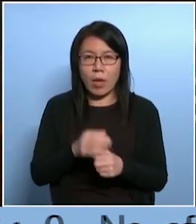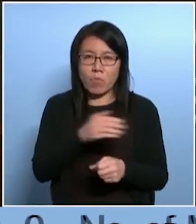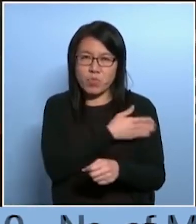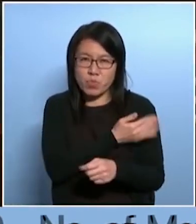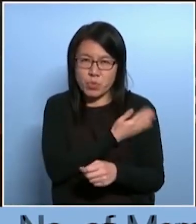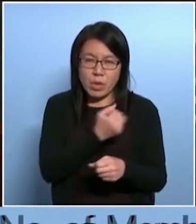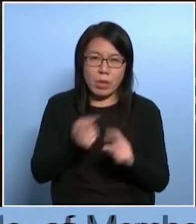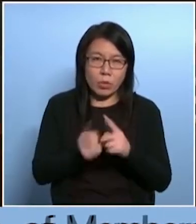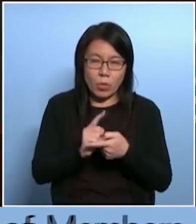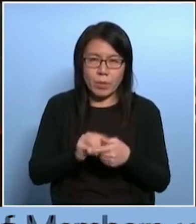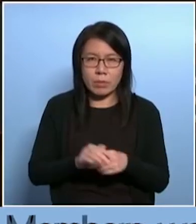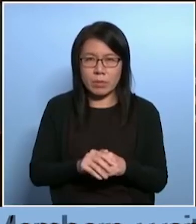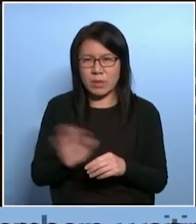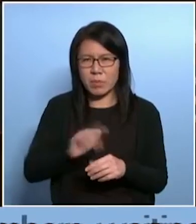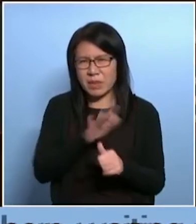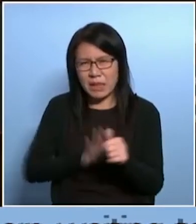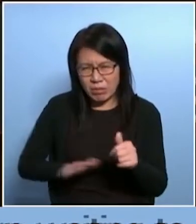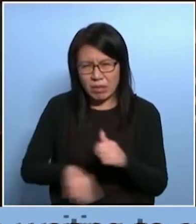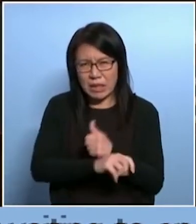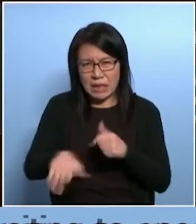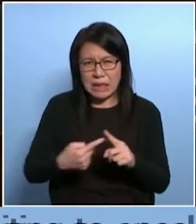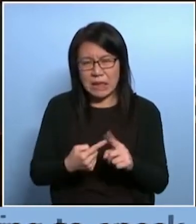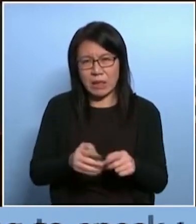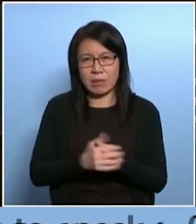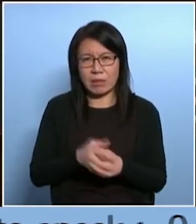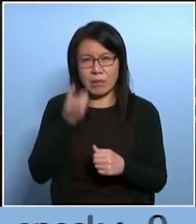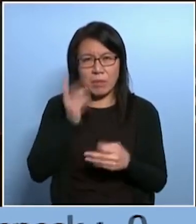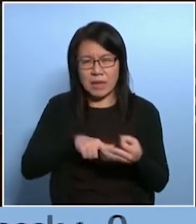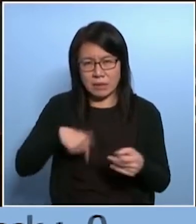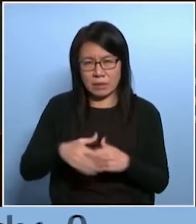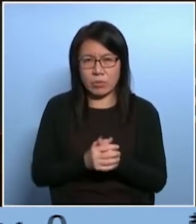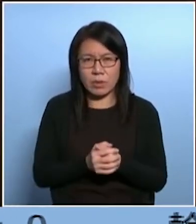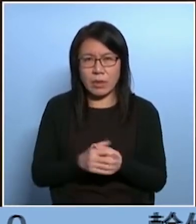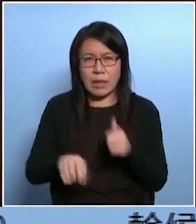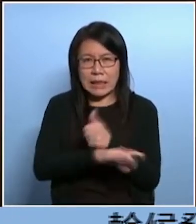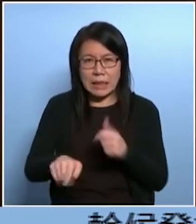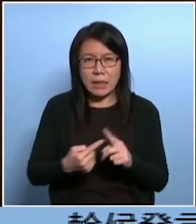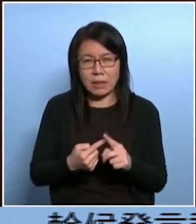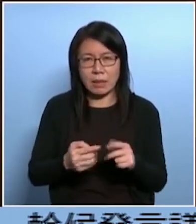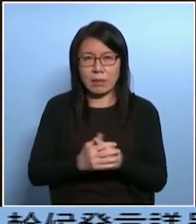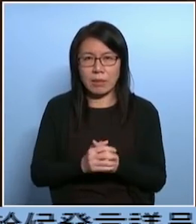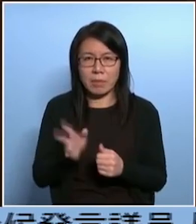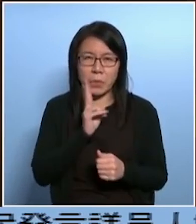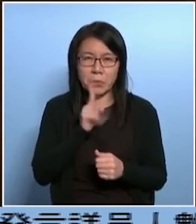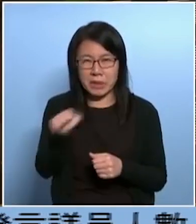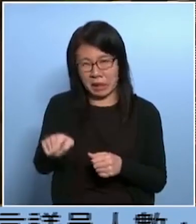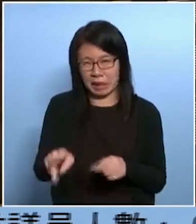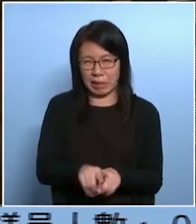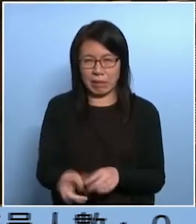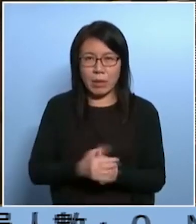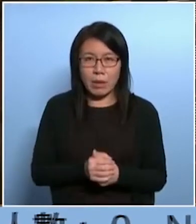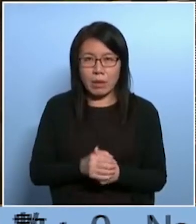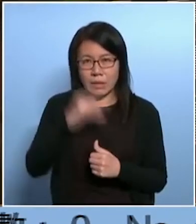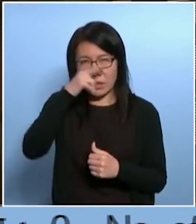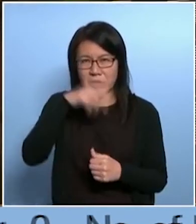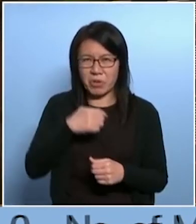界。我唔該你唔好影衰啲基層市民，麥美娟議員。基層市民呢，唔係好似你咁樣